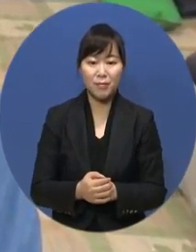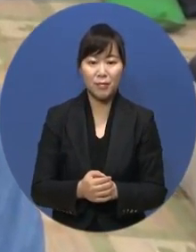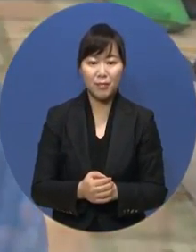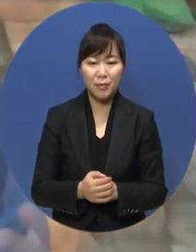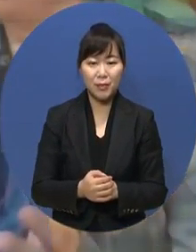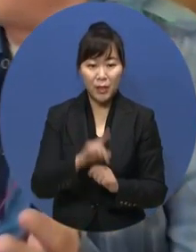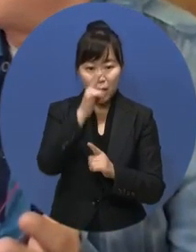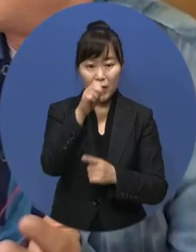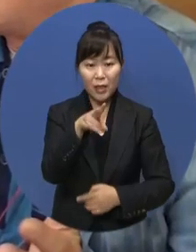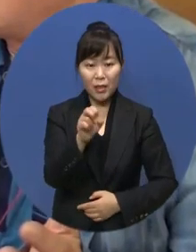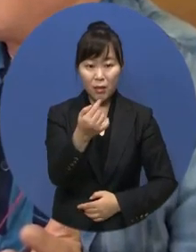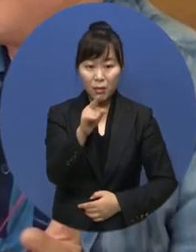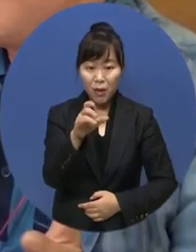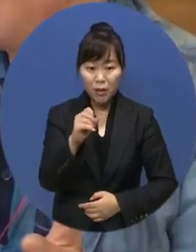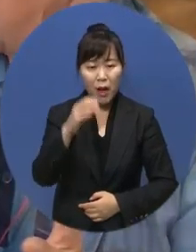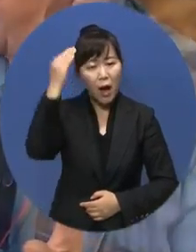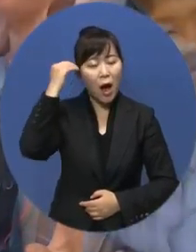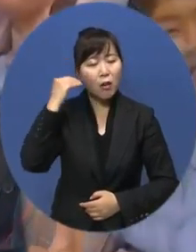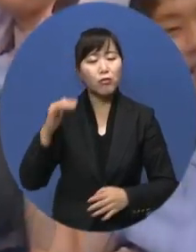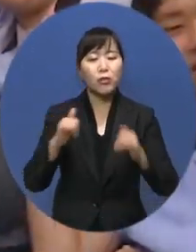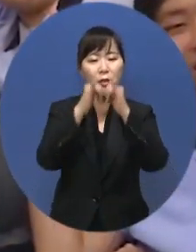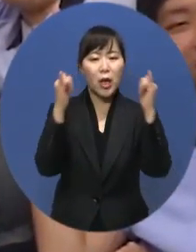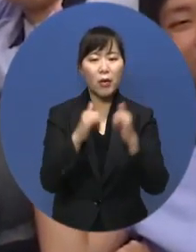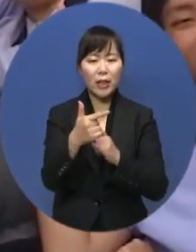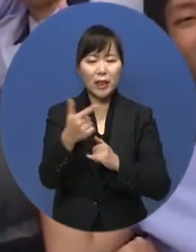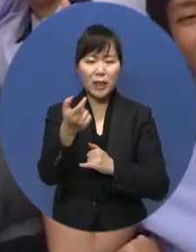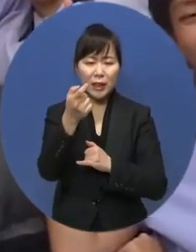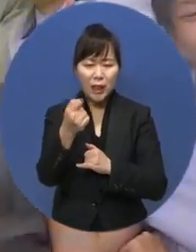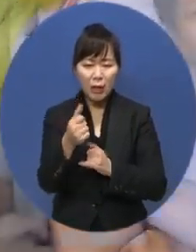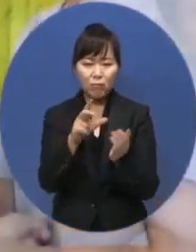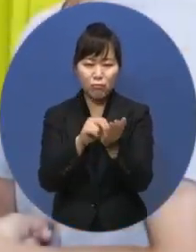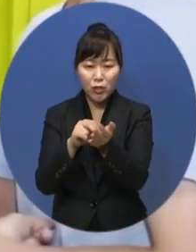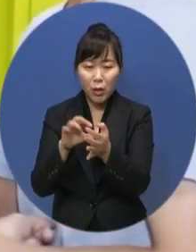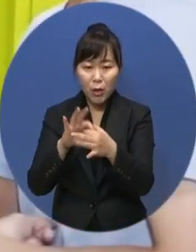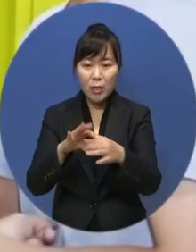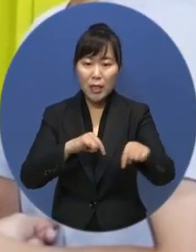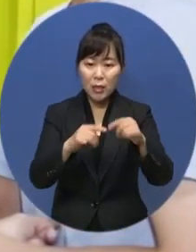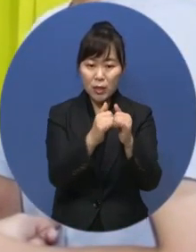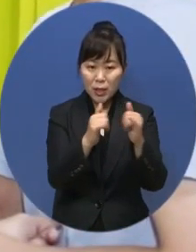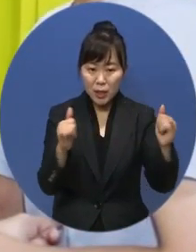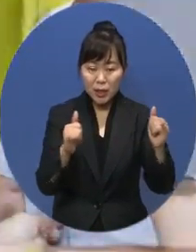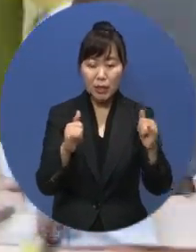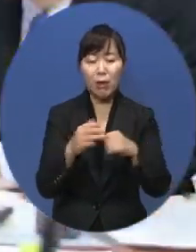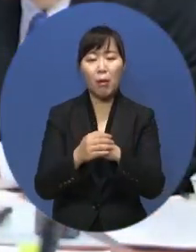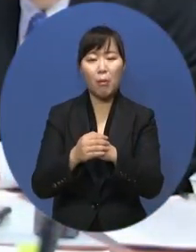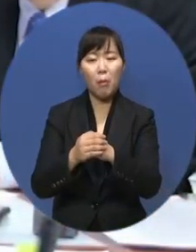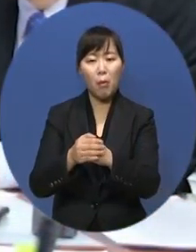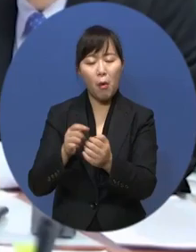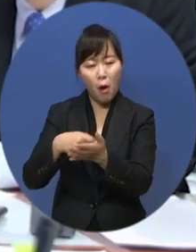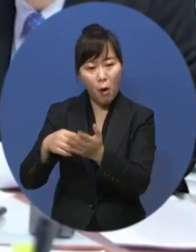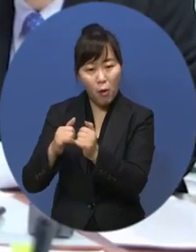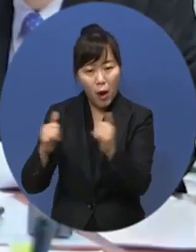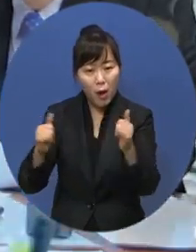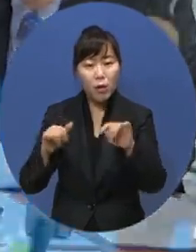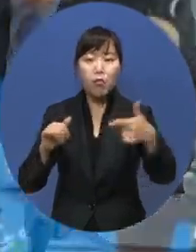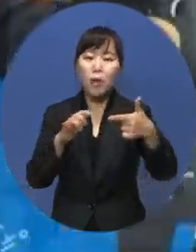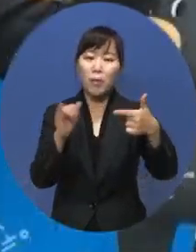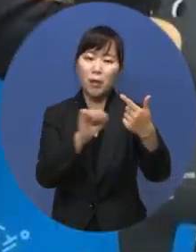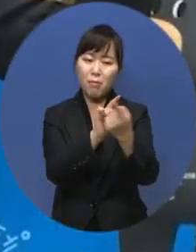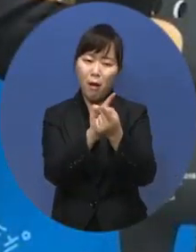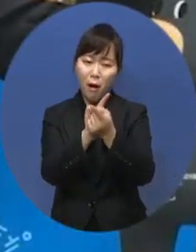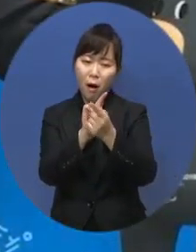이영광 시민 기자는 한국 사회 크고 작은 주요 이슈와 관련된 정치인, 언론인 등 600여 명을 넘게